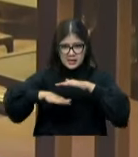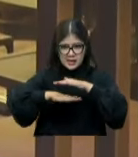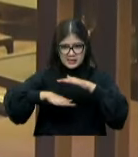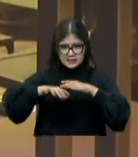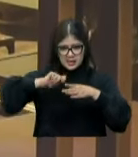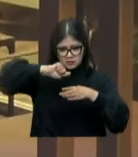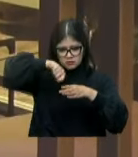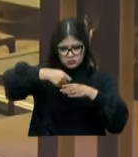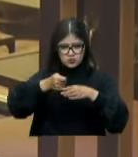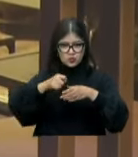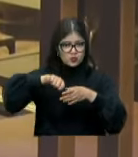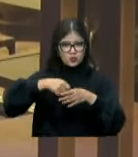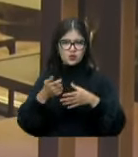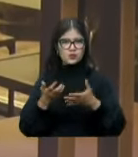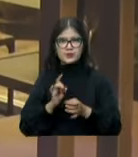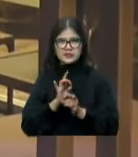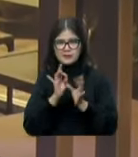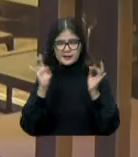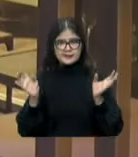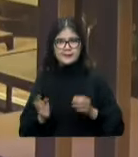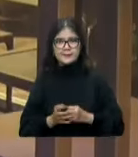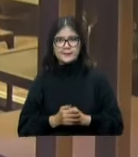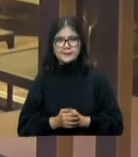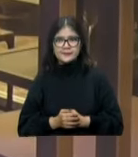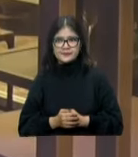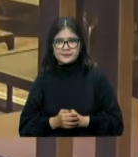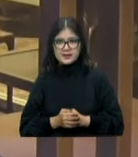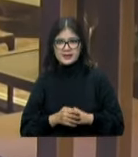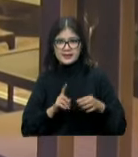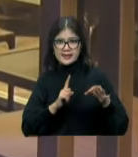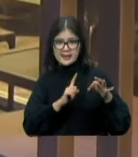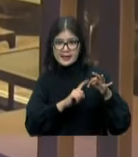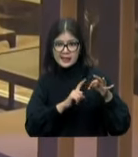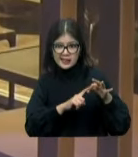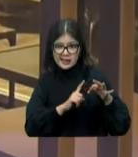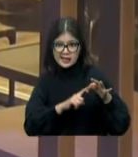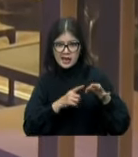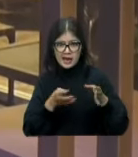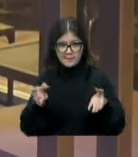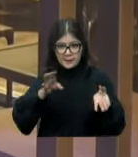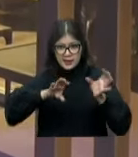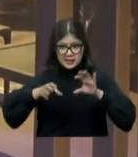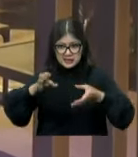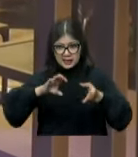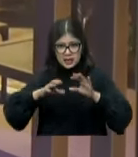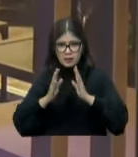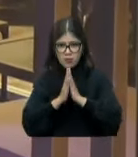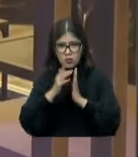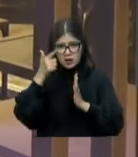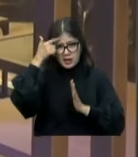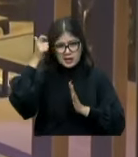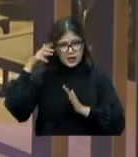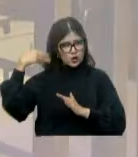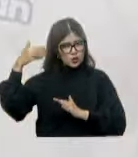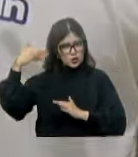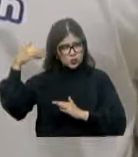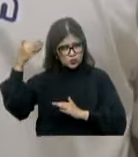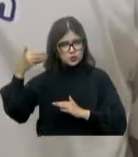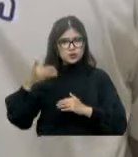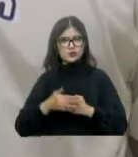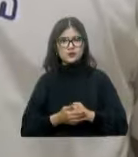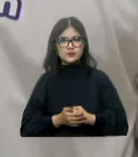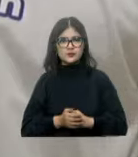frivol gitu. Intinya ya untuk barista-barista ya sering latihan aja sih biar enggak kaku. Untuk